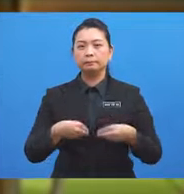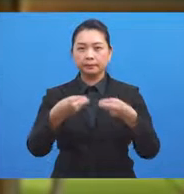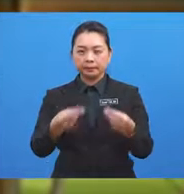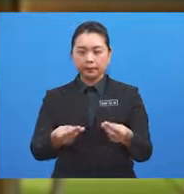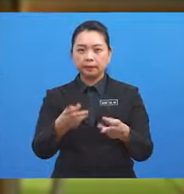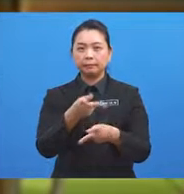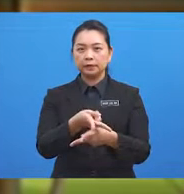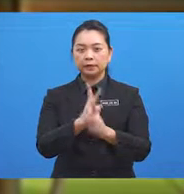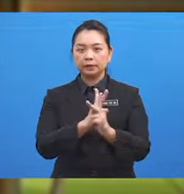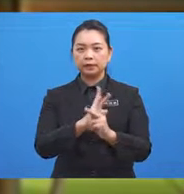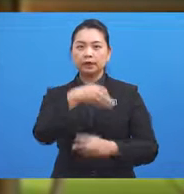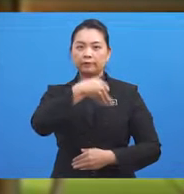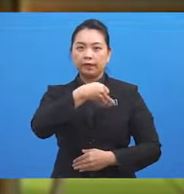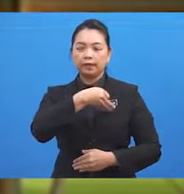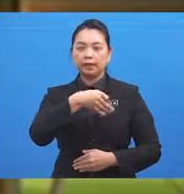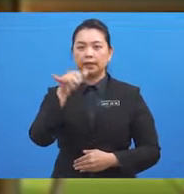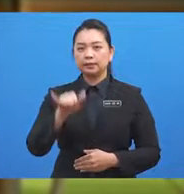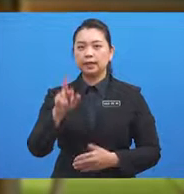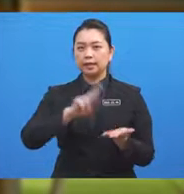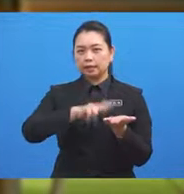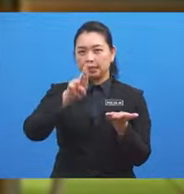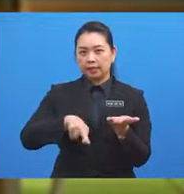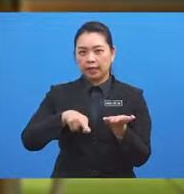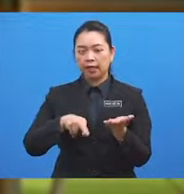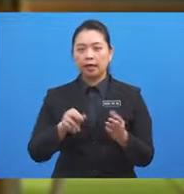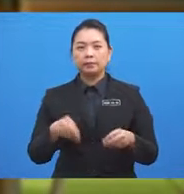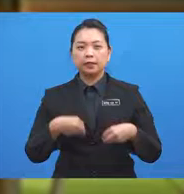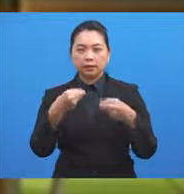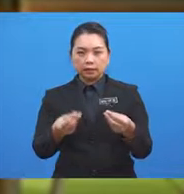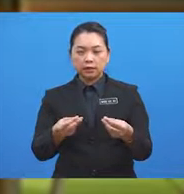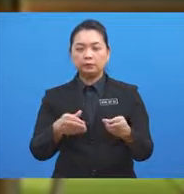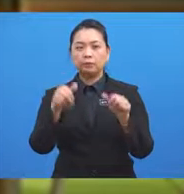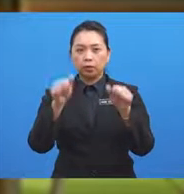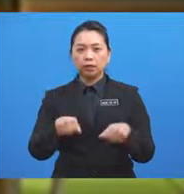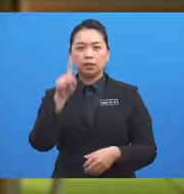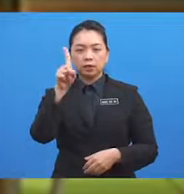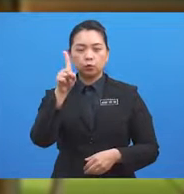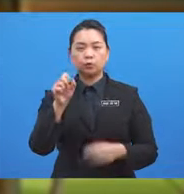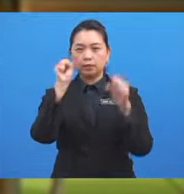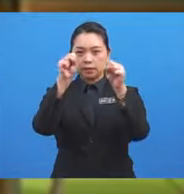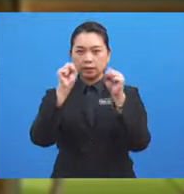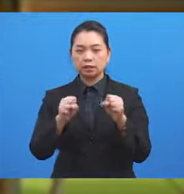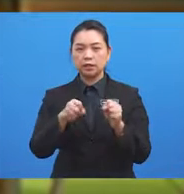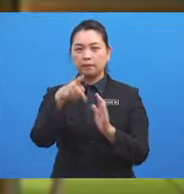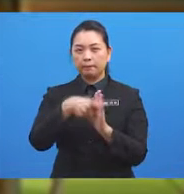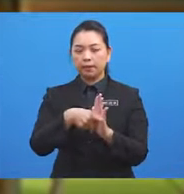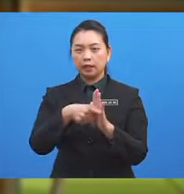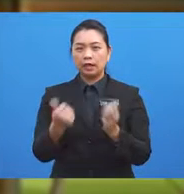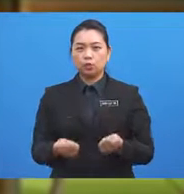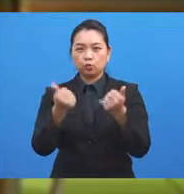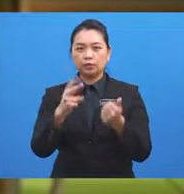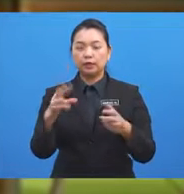pada kadar faedah yang rendah bagi membolehkan sesuatu sistem pengangkutan dapat